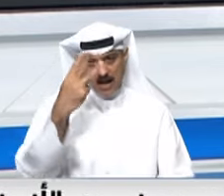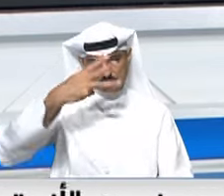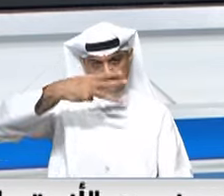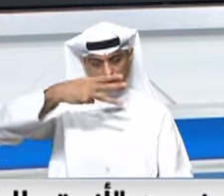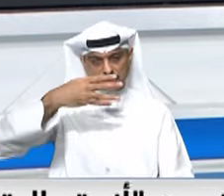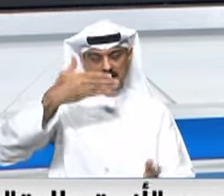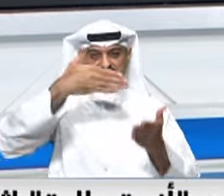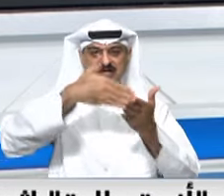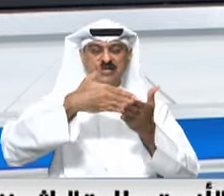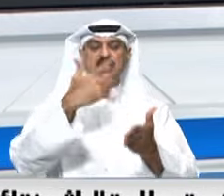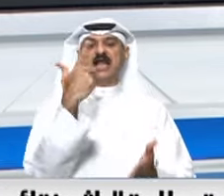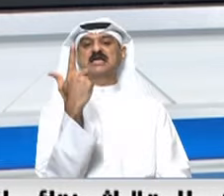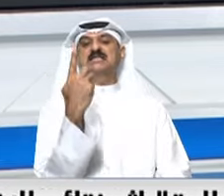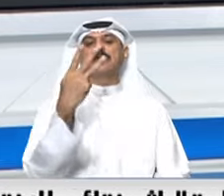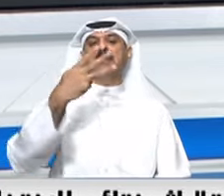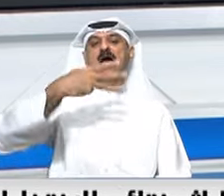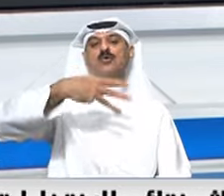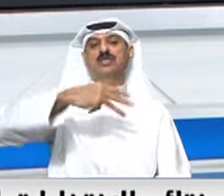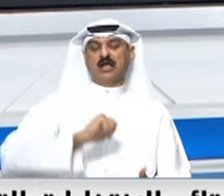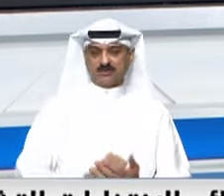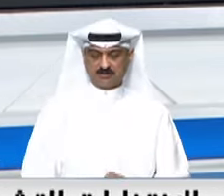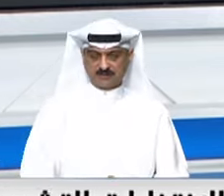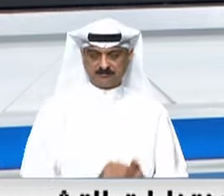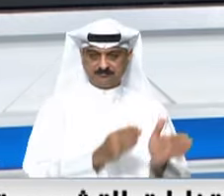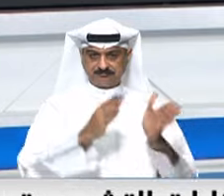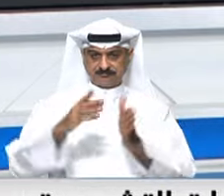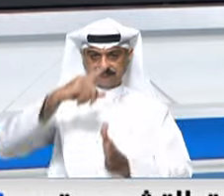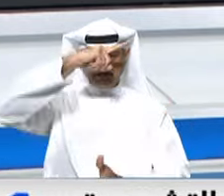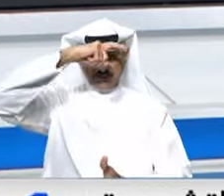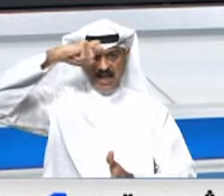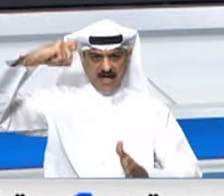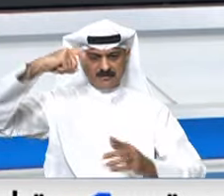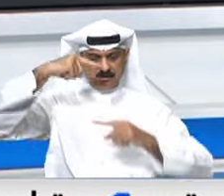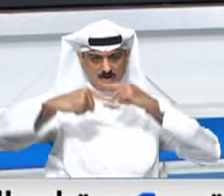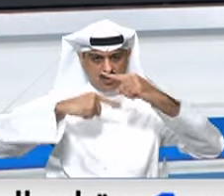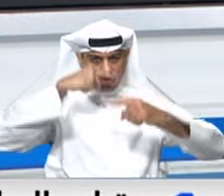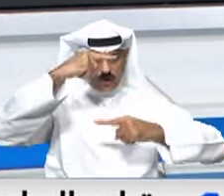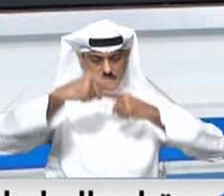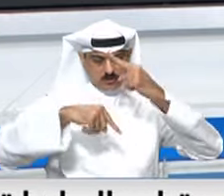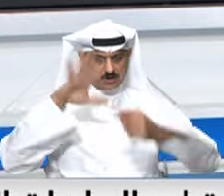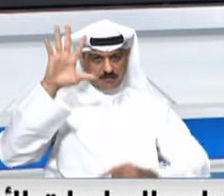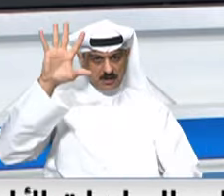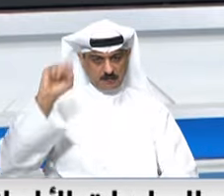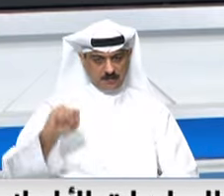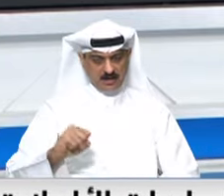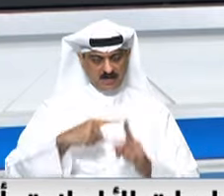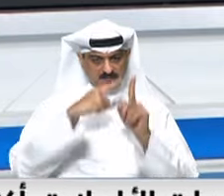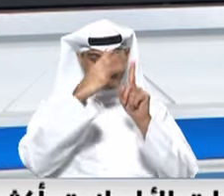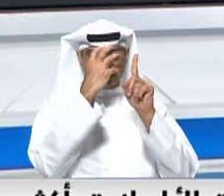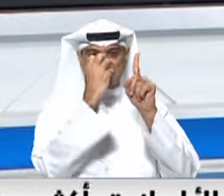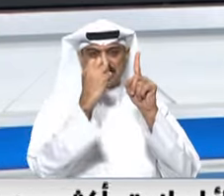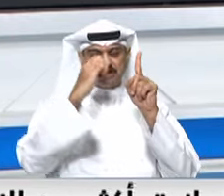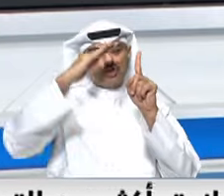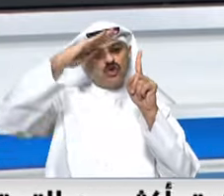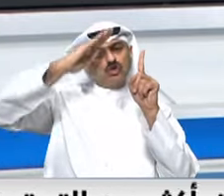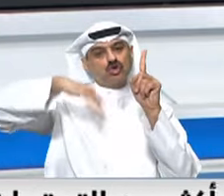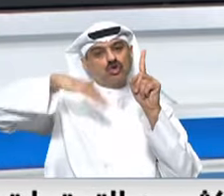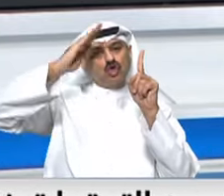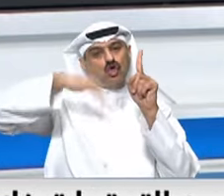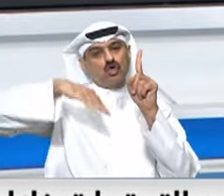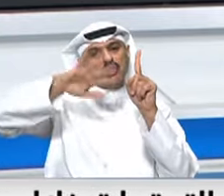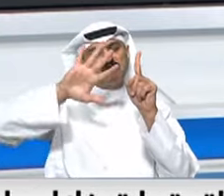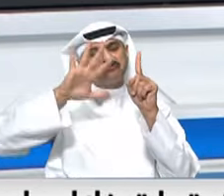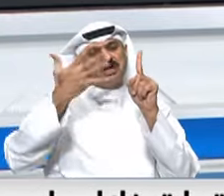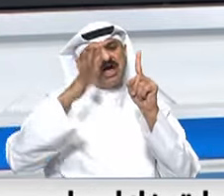الى 37 درجه مئويه اجواء حاره راح تستمر ويانا خلال المساء ام درجات الحراره الصغرى في الفترات المتاخره من الليل